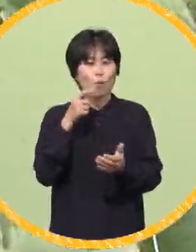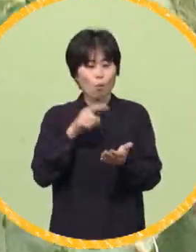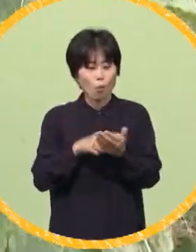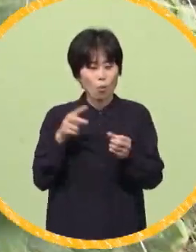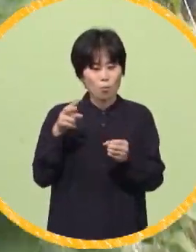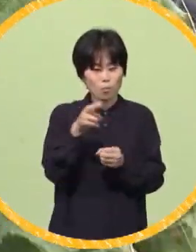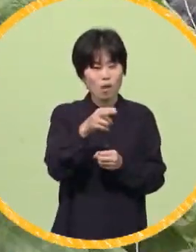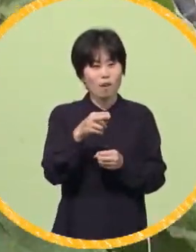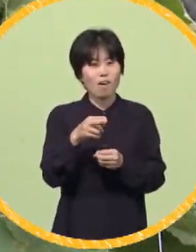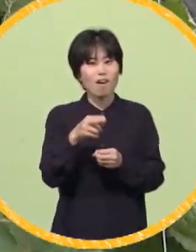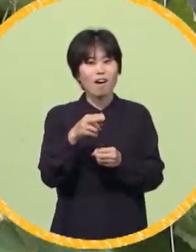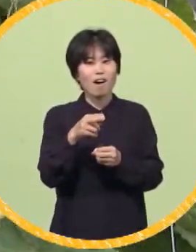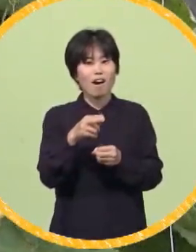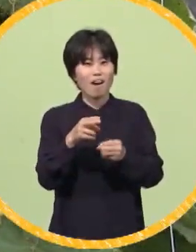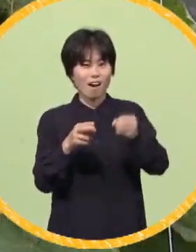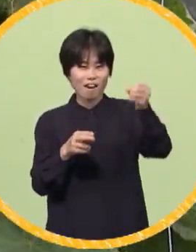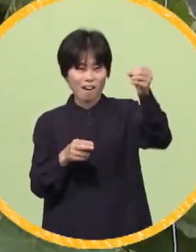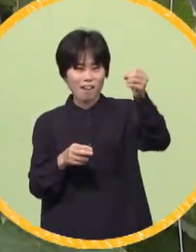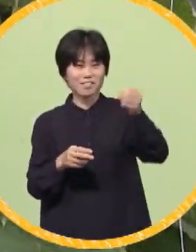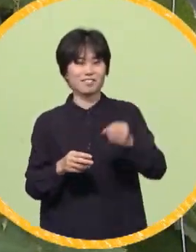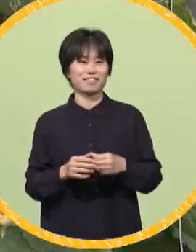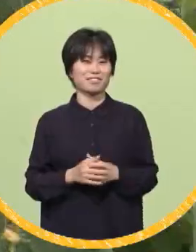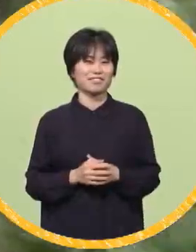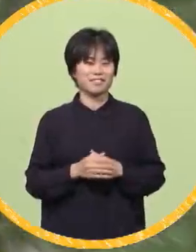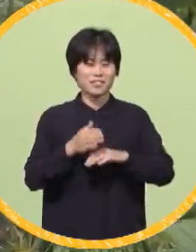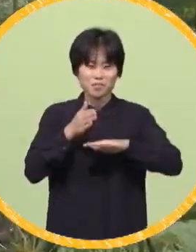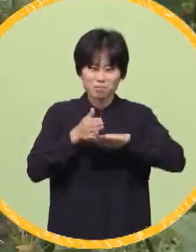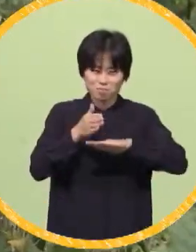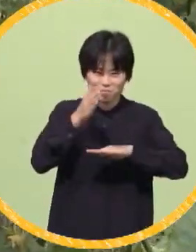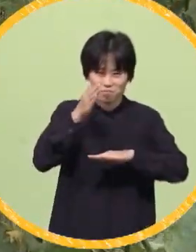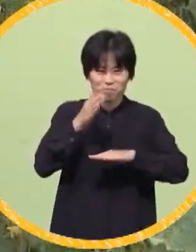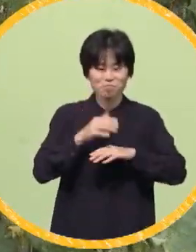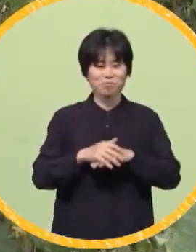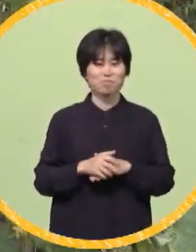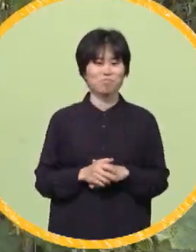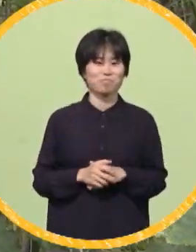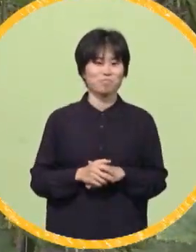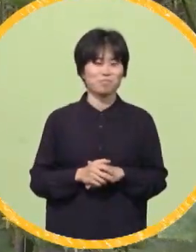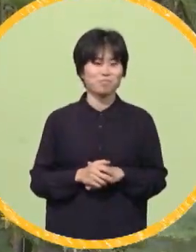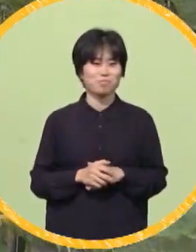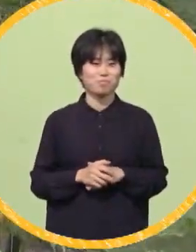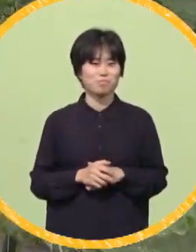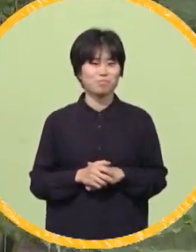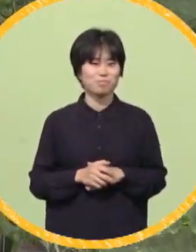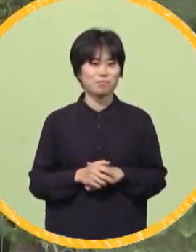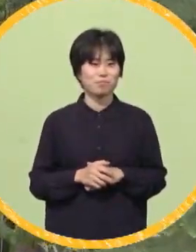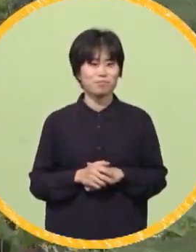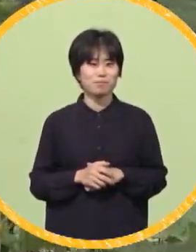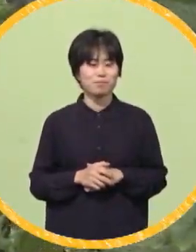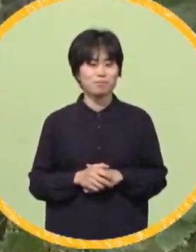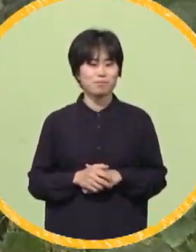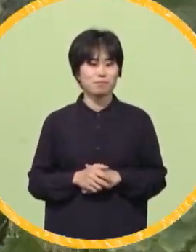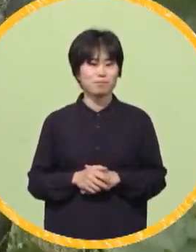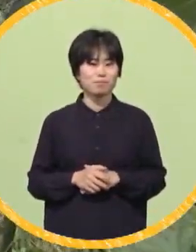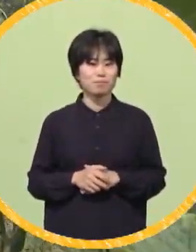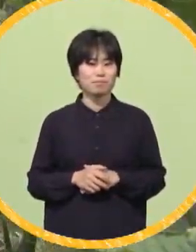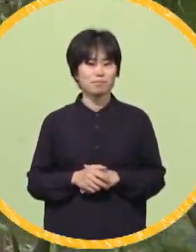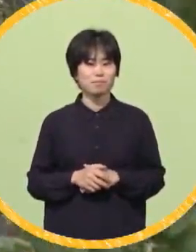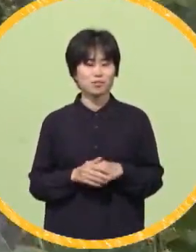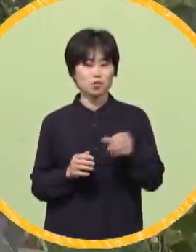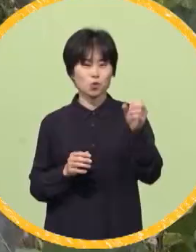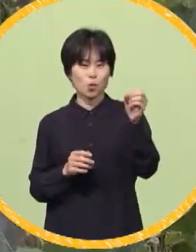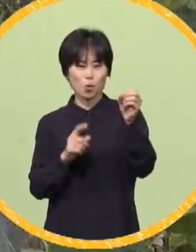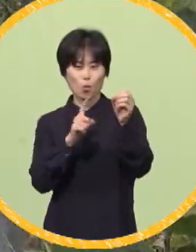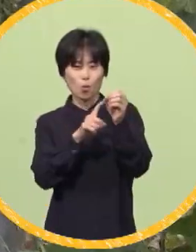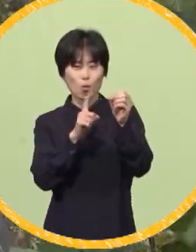る。わー、取れたありがとうございます。あ、ごめんなさい。よいしょよいしょ。はい、ありがとうございます。取れました